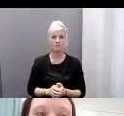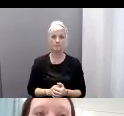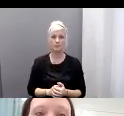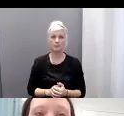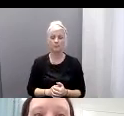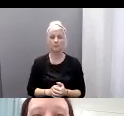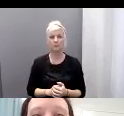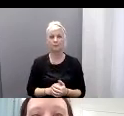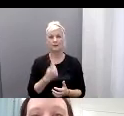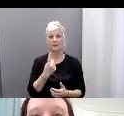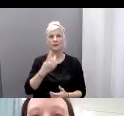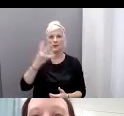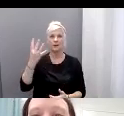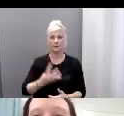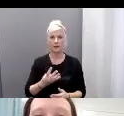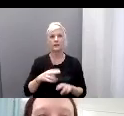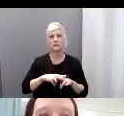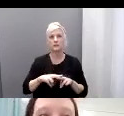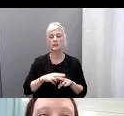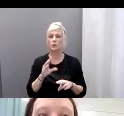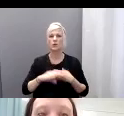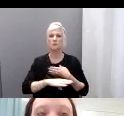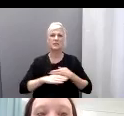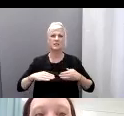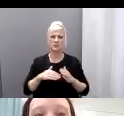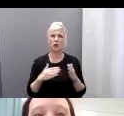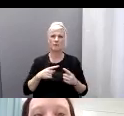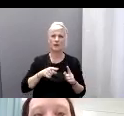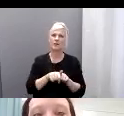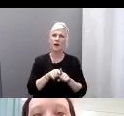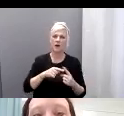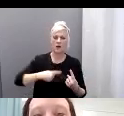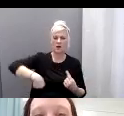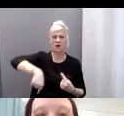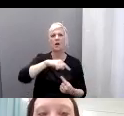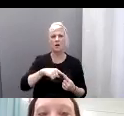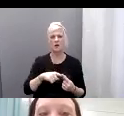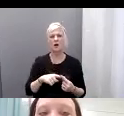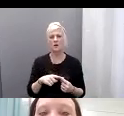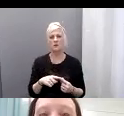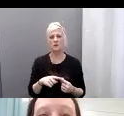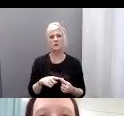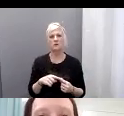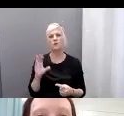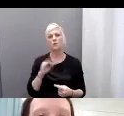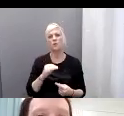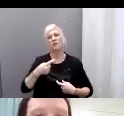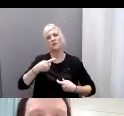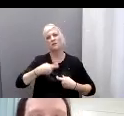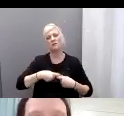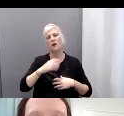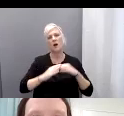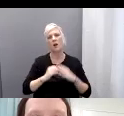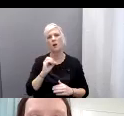en fjärdedel känner sig begränsade av sin nära omgivning eller sig själva när det kommer till att välja vem de ska ha